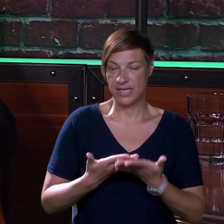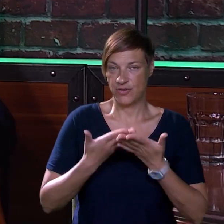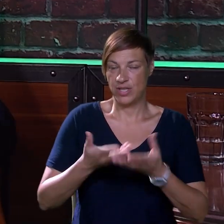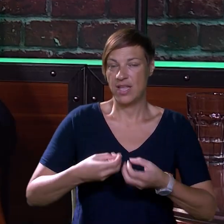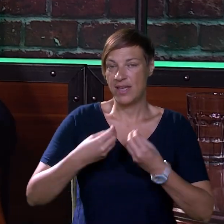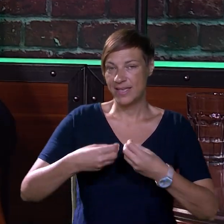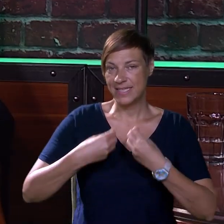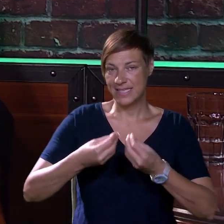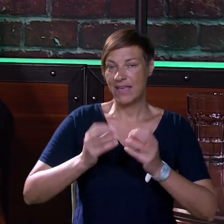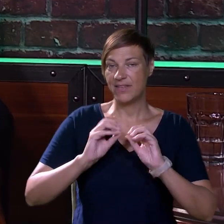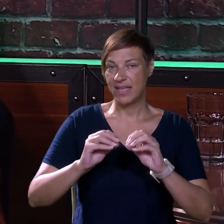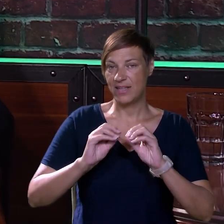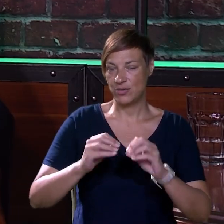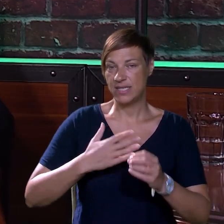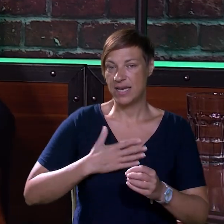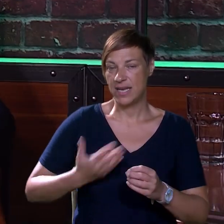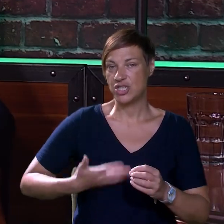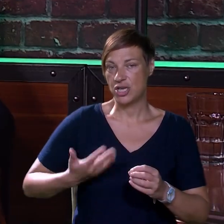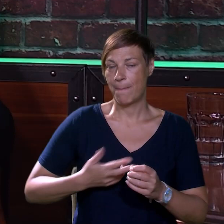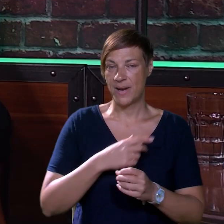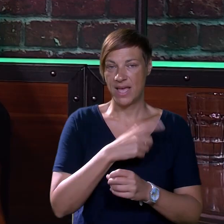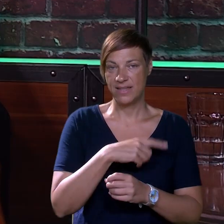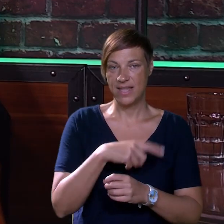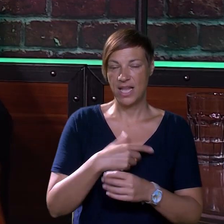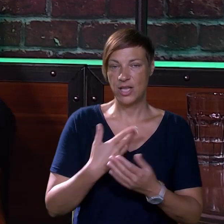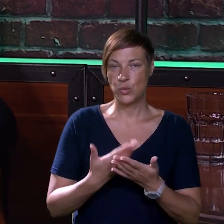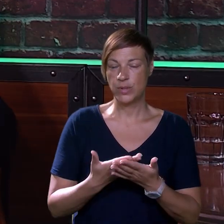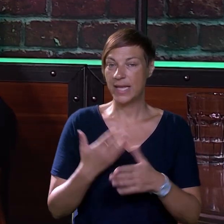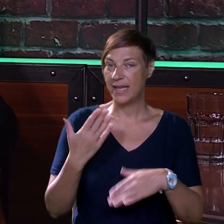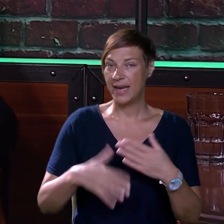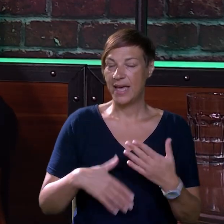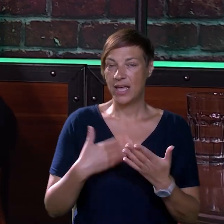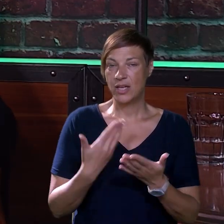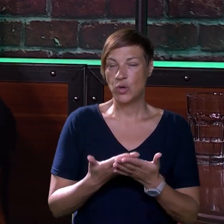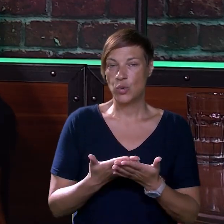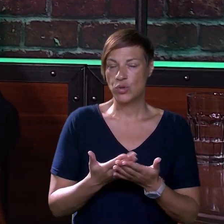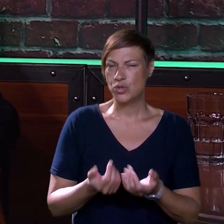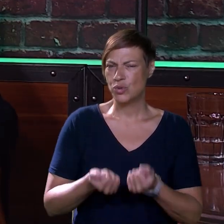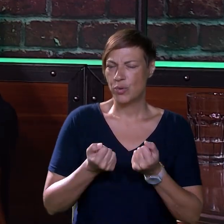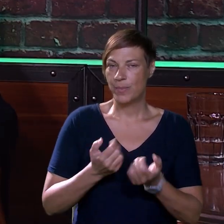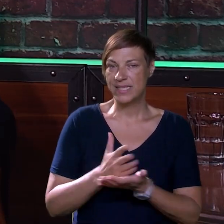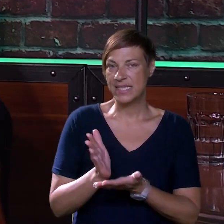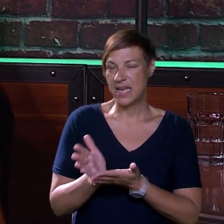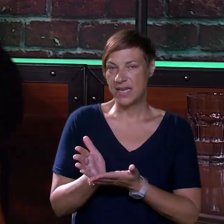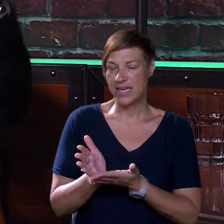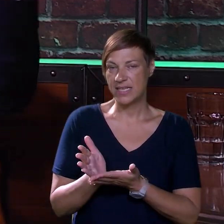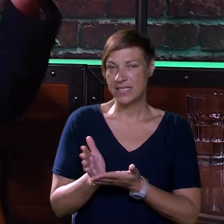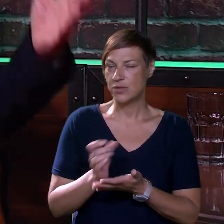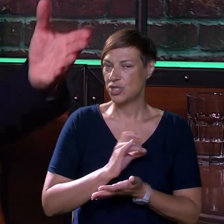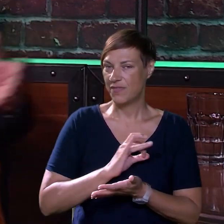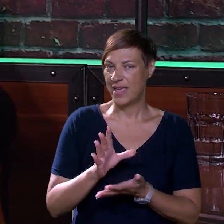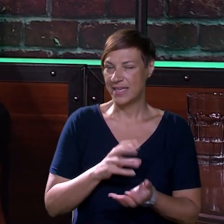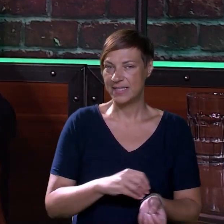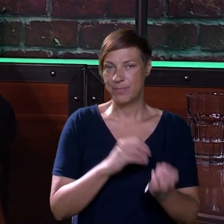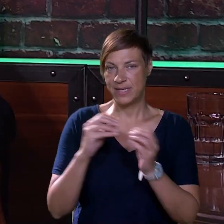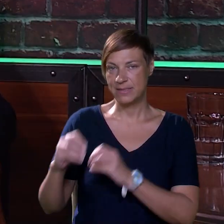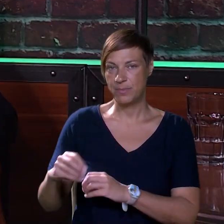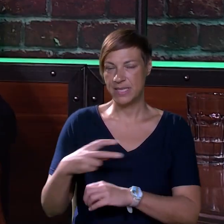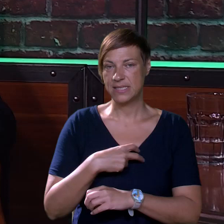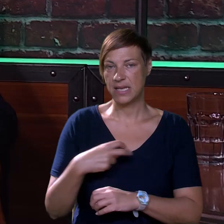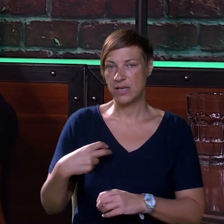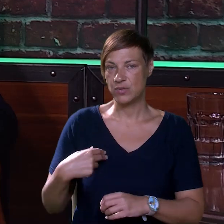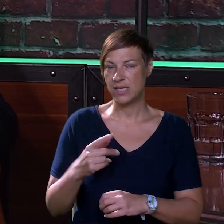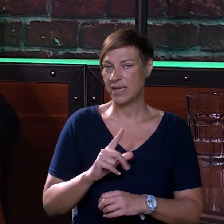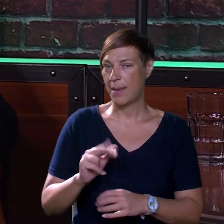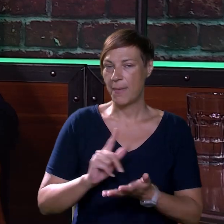daje savjete, koji educira ove naše mlade ljude i na koncu konca komplicirane slučajeve ekspres preseli u Zagreb.